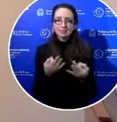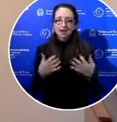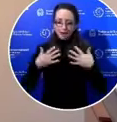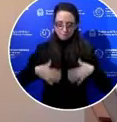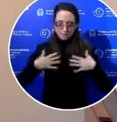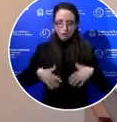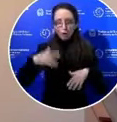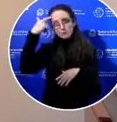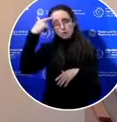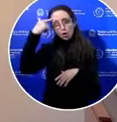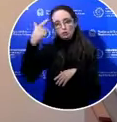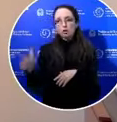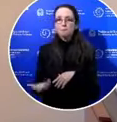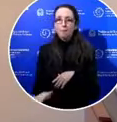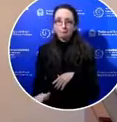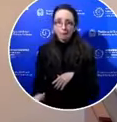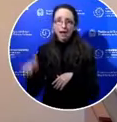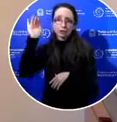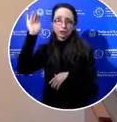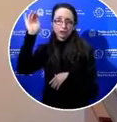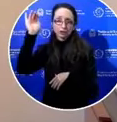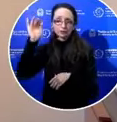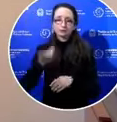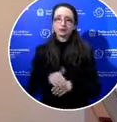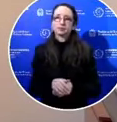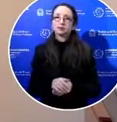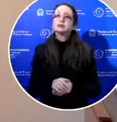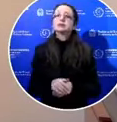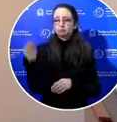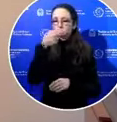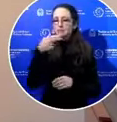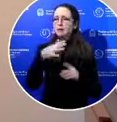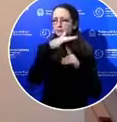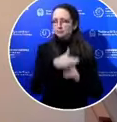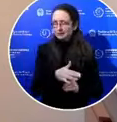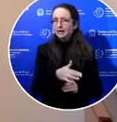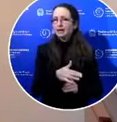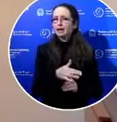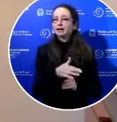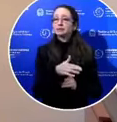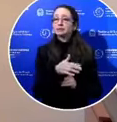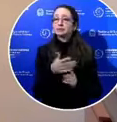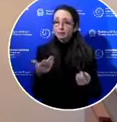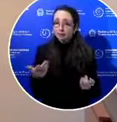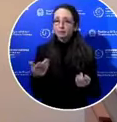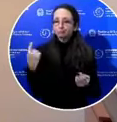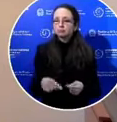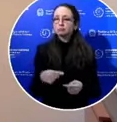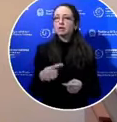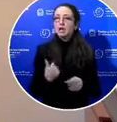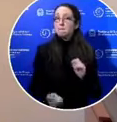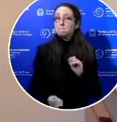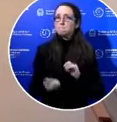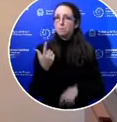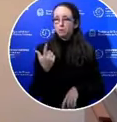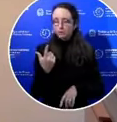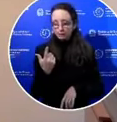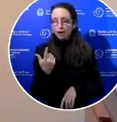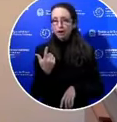di adolescenti e che, rispetto al tema delle dipendenze oggi in oggetto, hanno importanti risvolti in termini